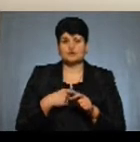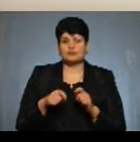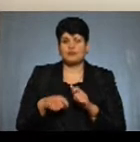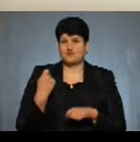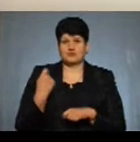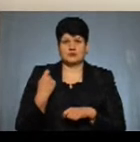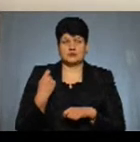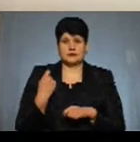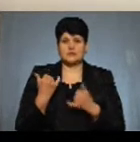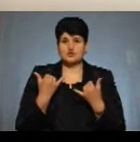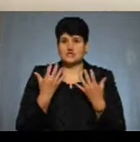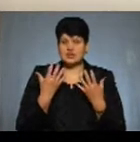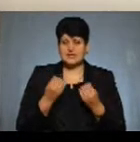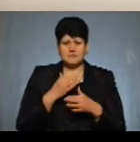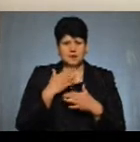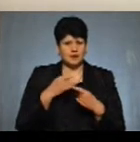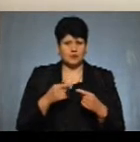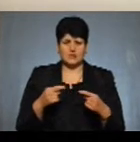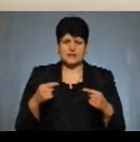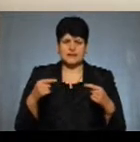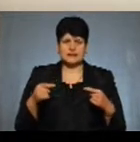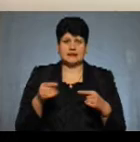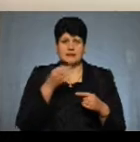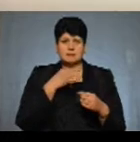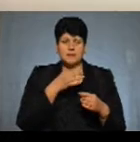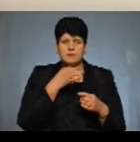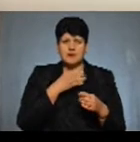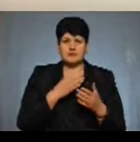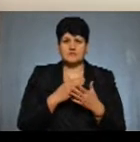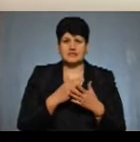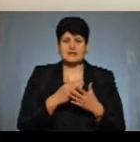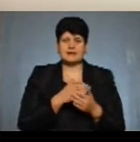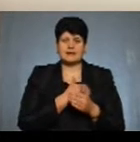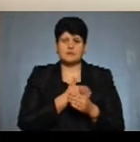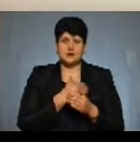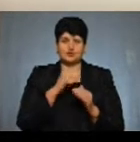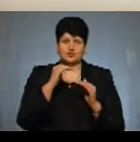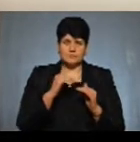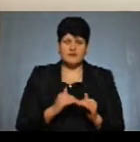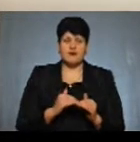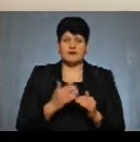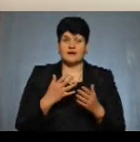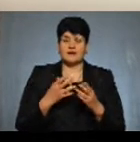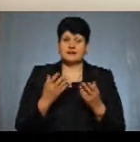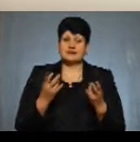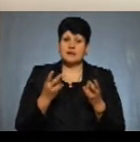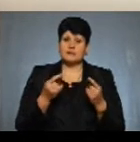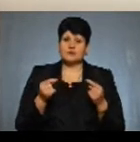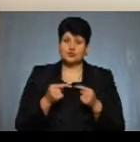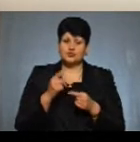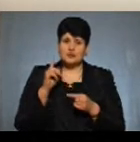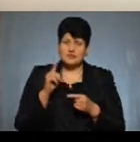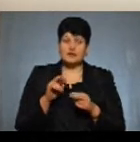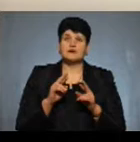тому що на сьогоднішній день дуже багато різних препаратів, які і збивають температуру, і все. Треба чітко знати, як